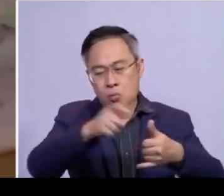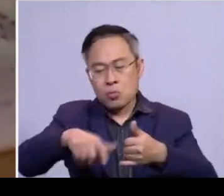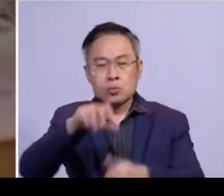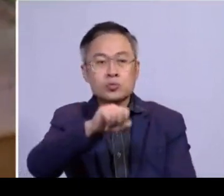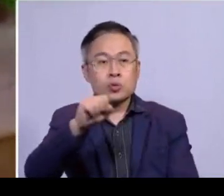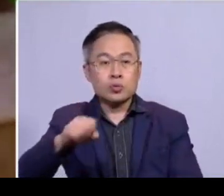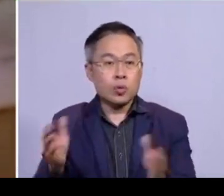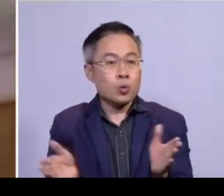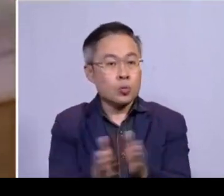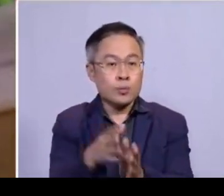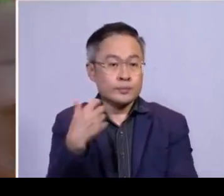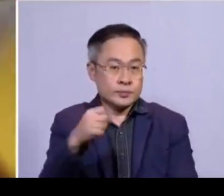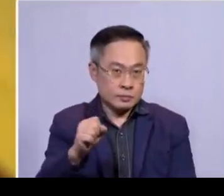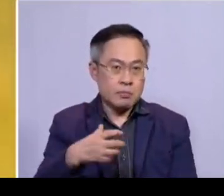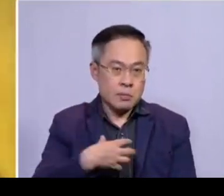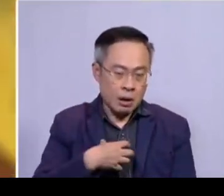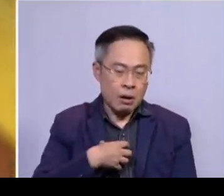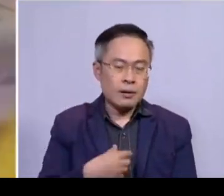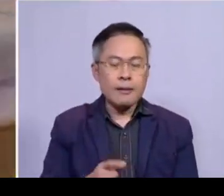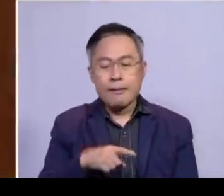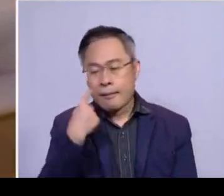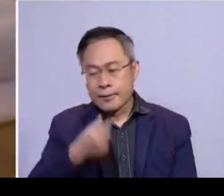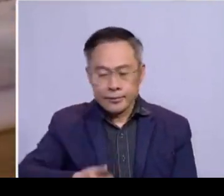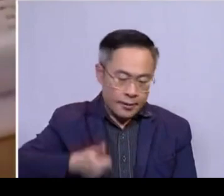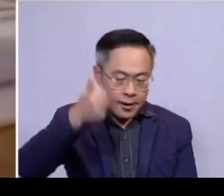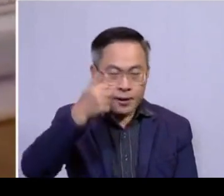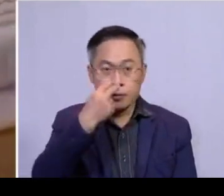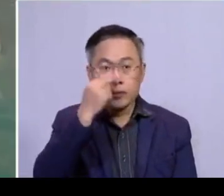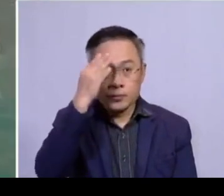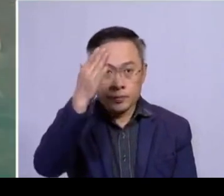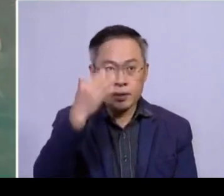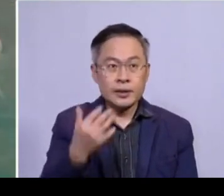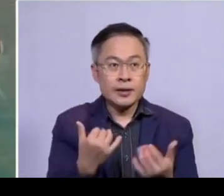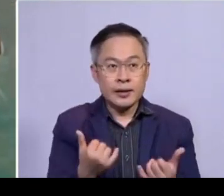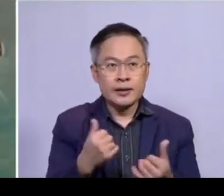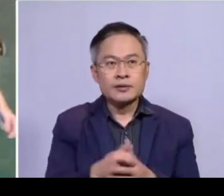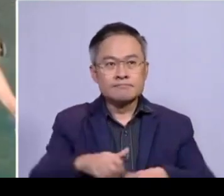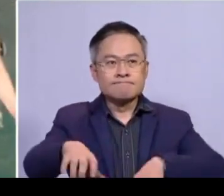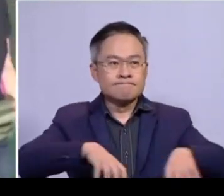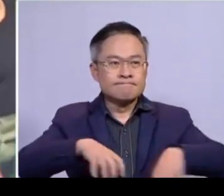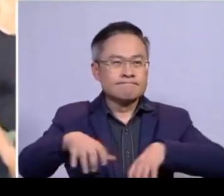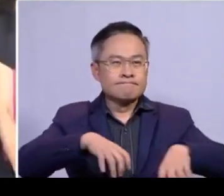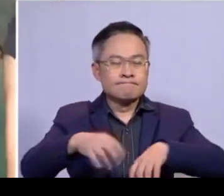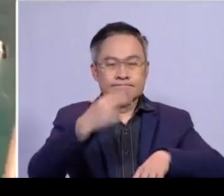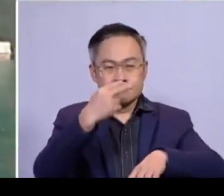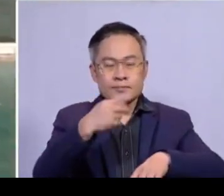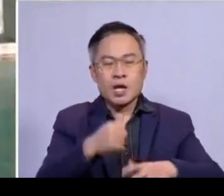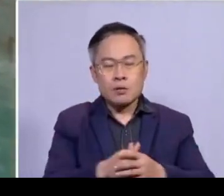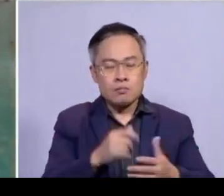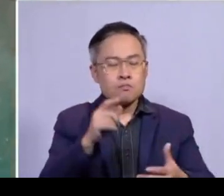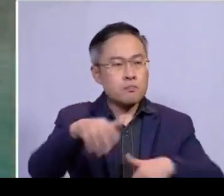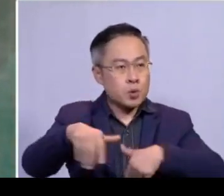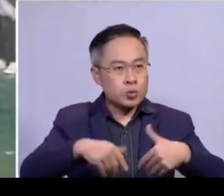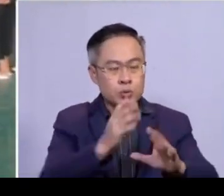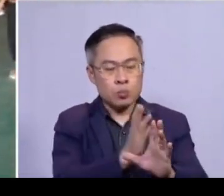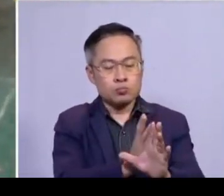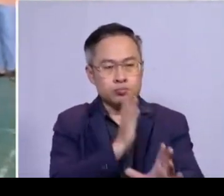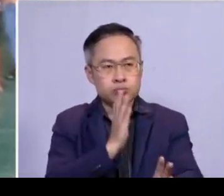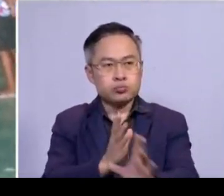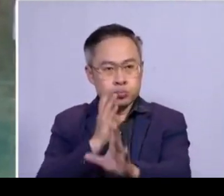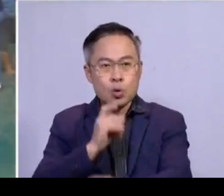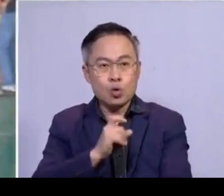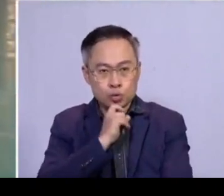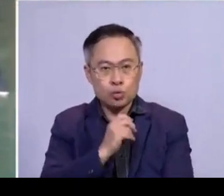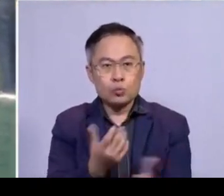ที่หวังจะปักธงให้ได้ในนครศรีธรรมราชนะคะซึ่งด้านหลังนี้ก็เป็นภาพบรรยากาศสดๆนะคะจะเห็นว่าประชาชนค่ะยังคงเข้าแถวนะคะเ